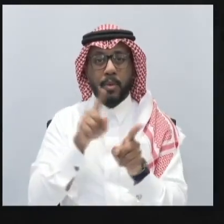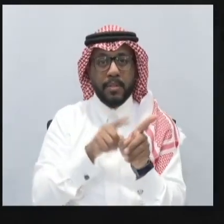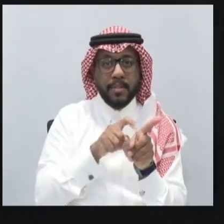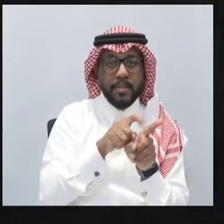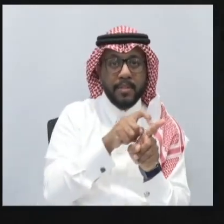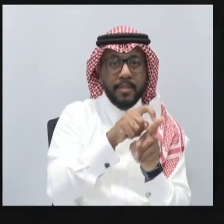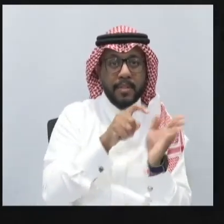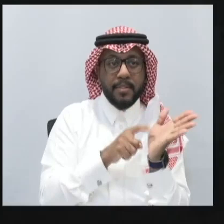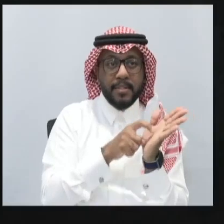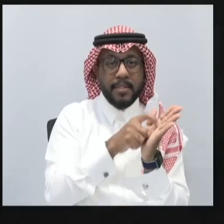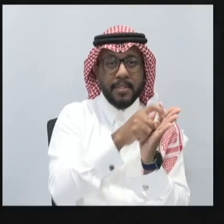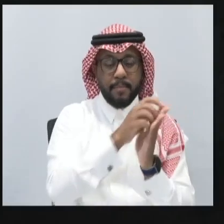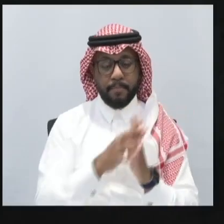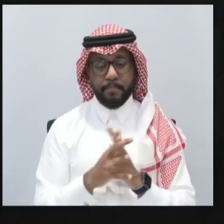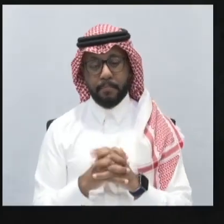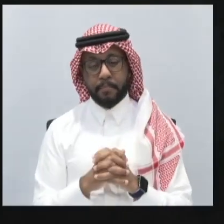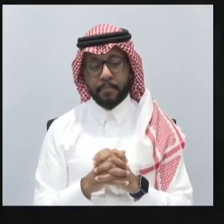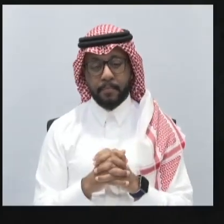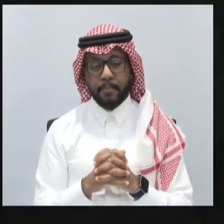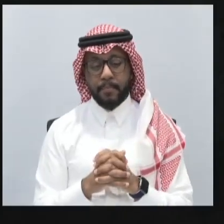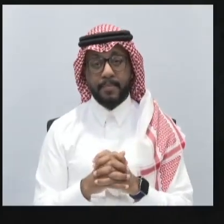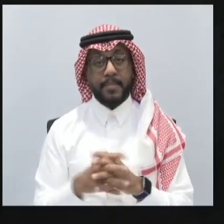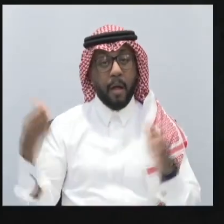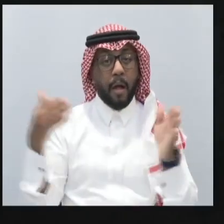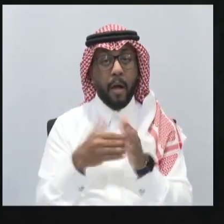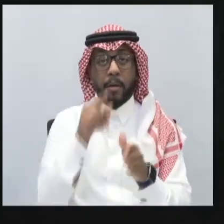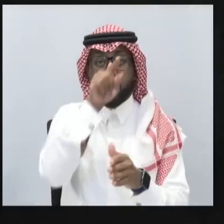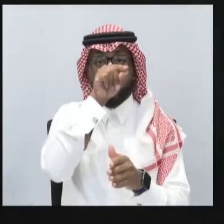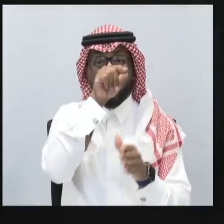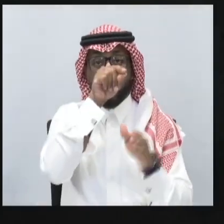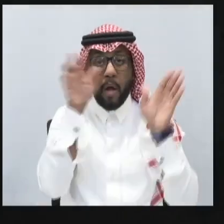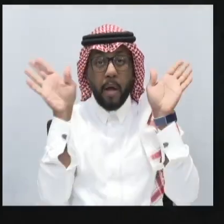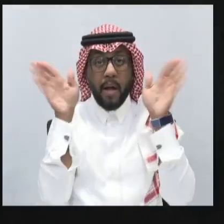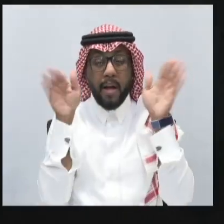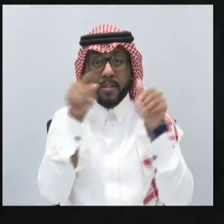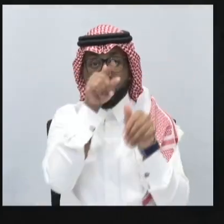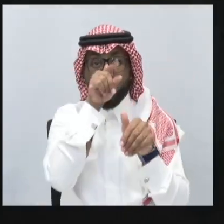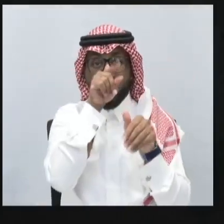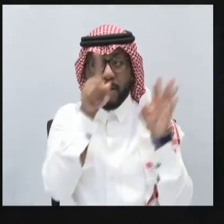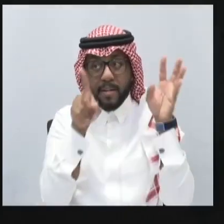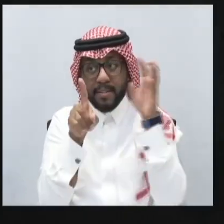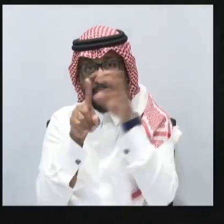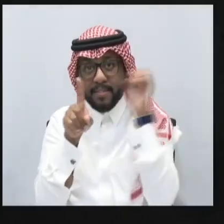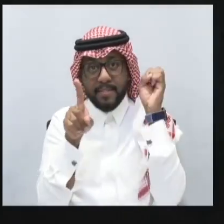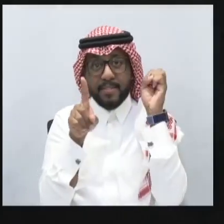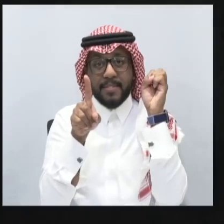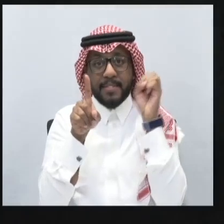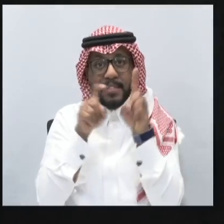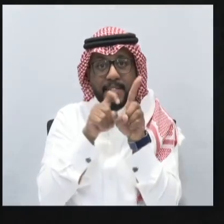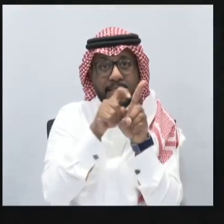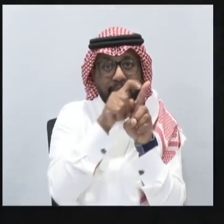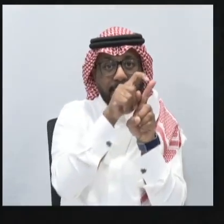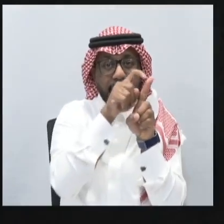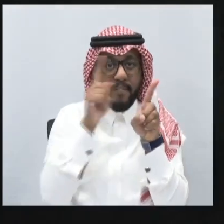تغذت على النباتات وبعدين جت العصافير او العصفور هذا واكل